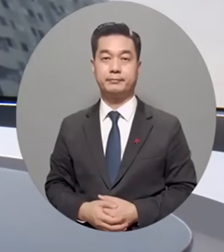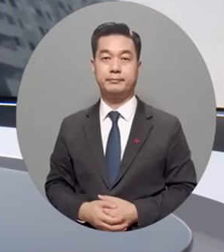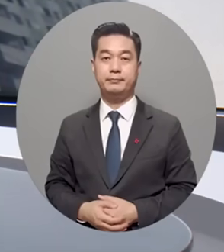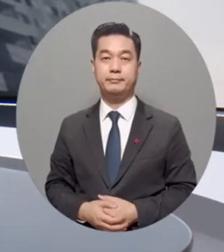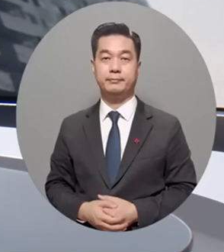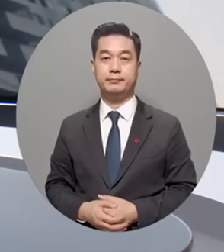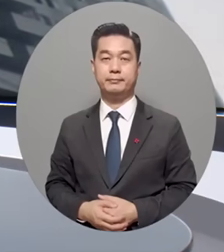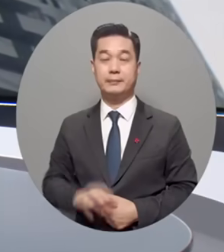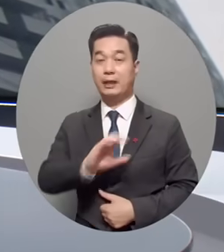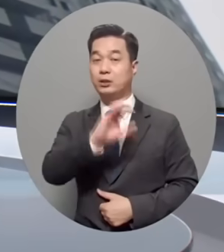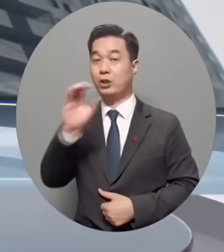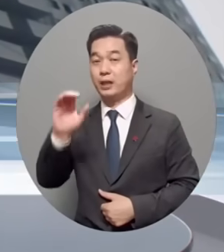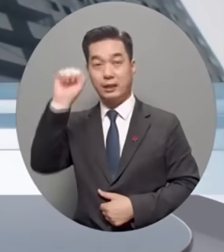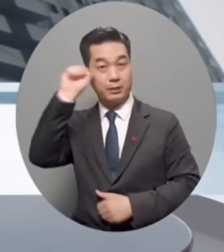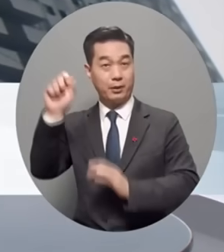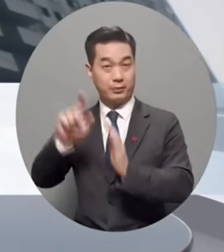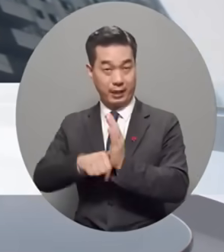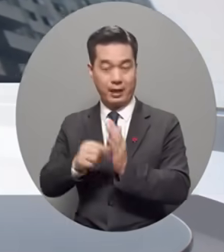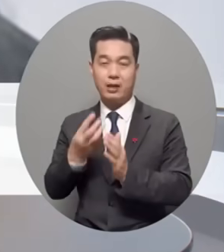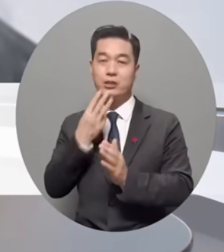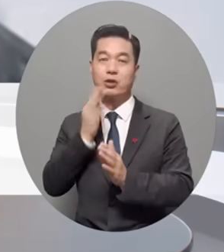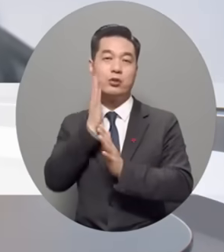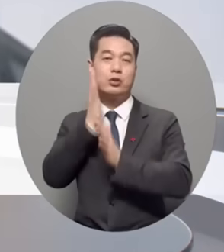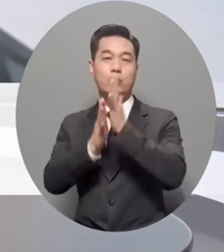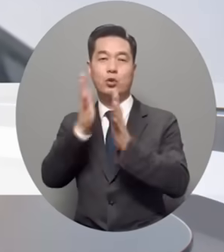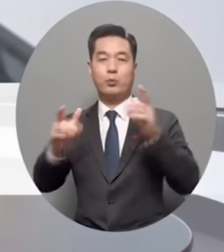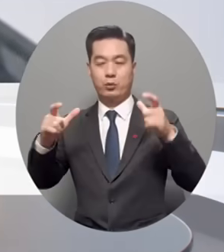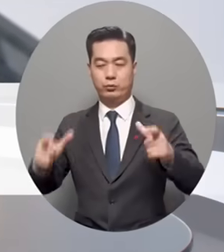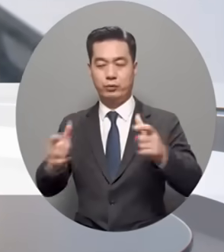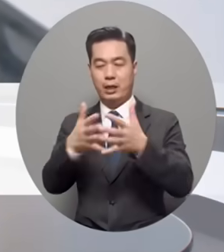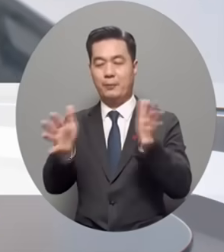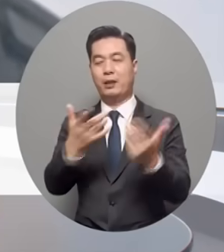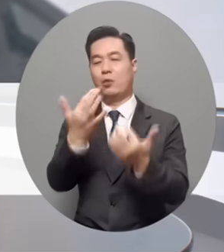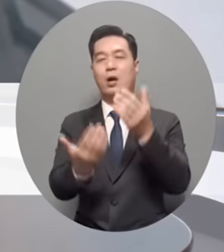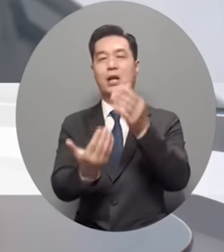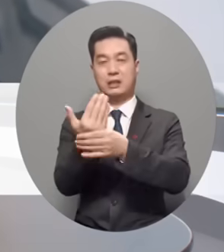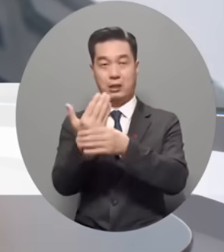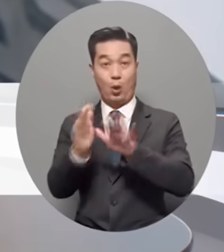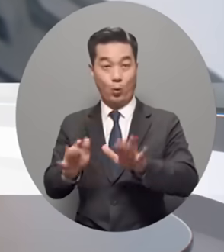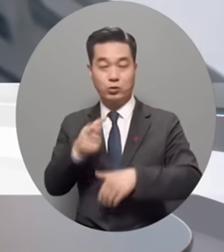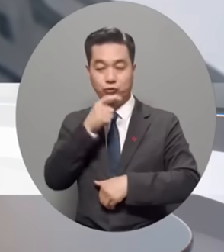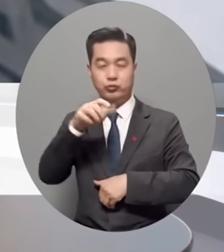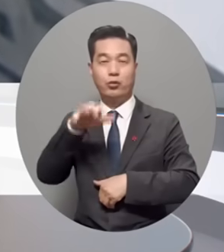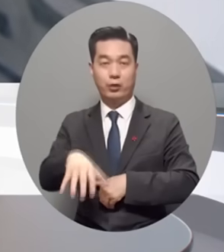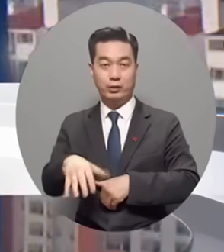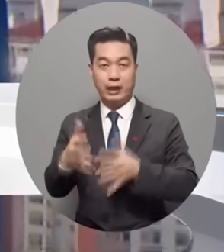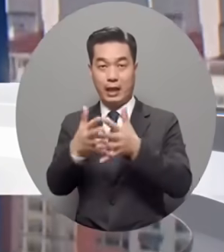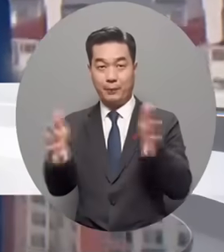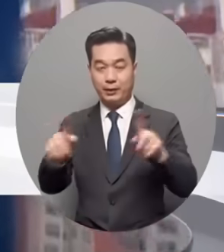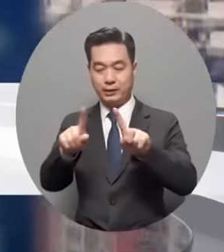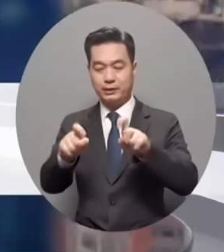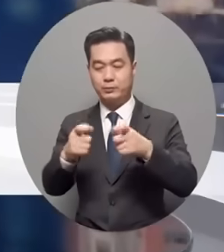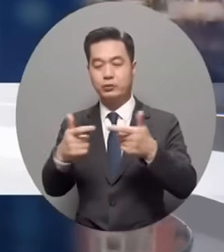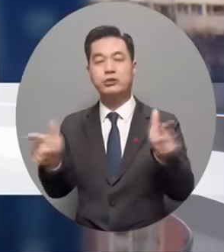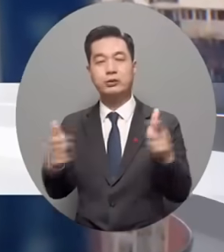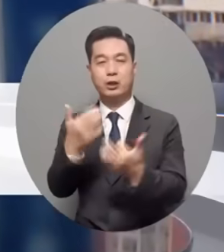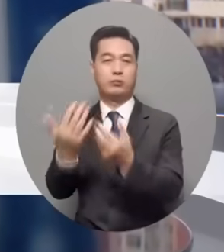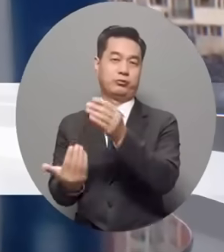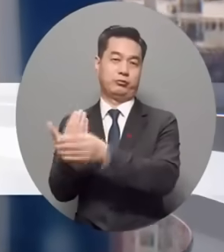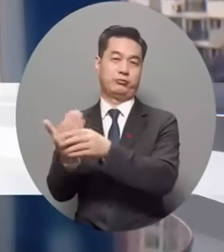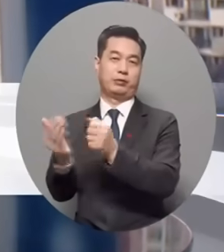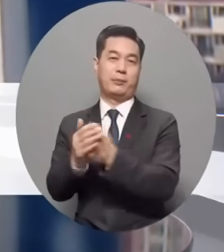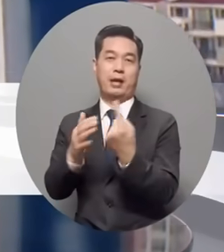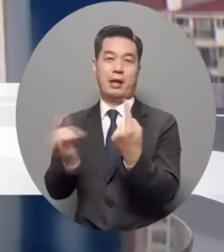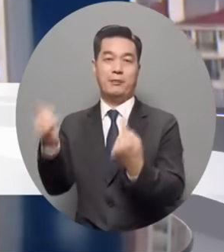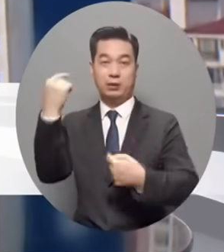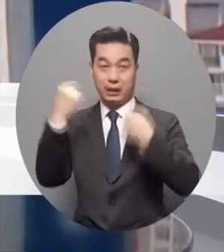지난 성탄절 새벽에 발생한 서울 도봉구 아파트 화재에 이어서 오늘 수원에서도 아파트 16층에서 불이 나면서 한 명이